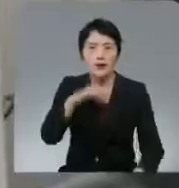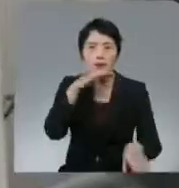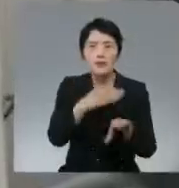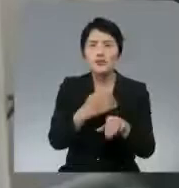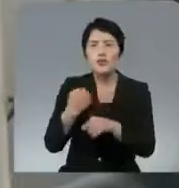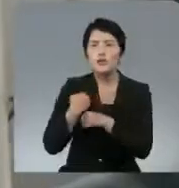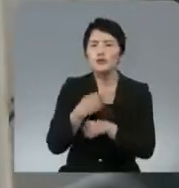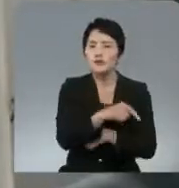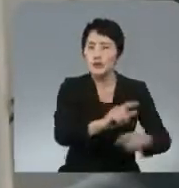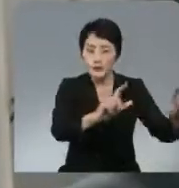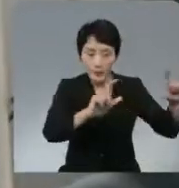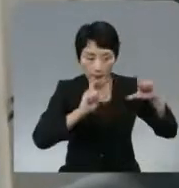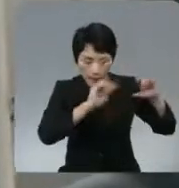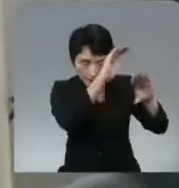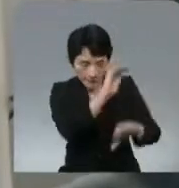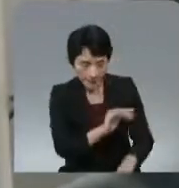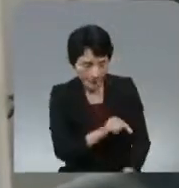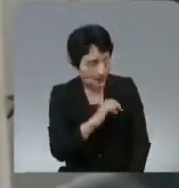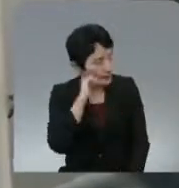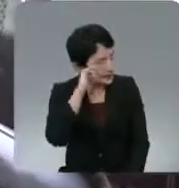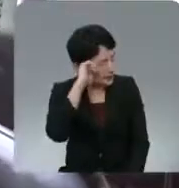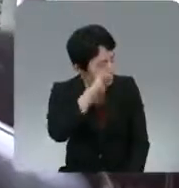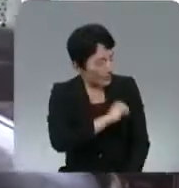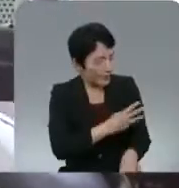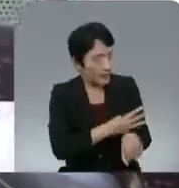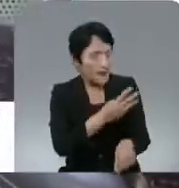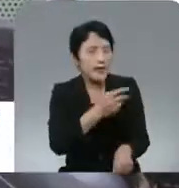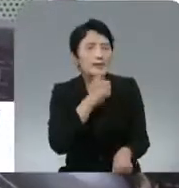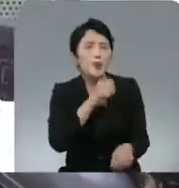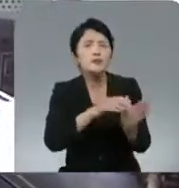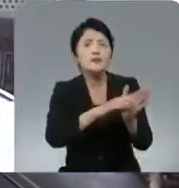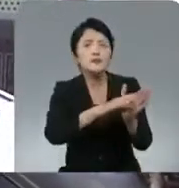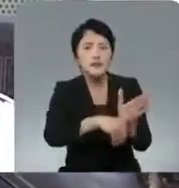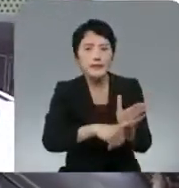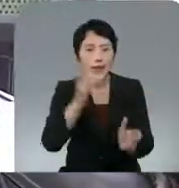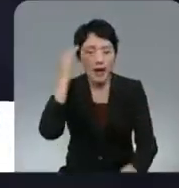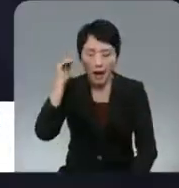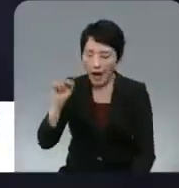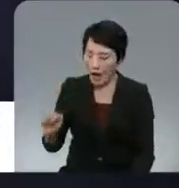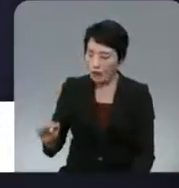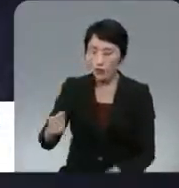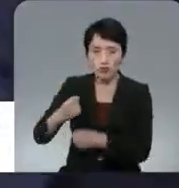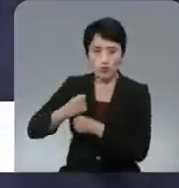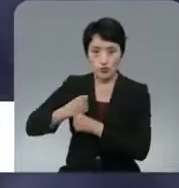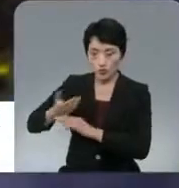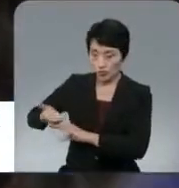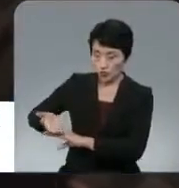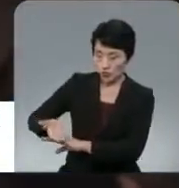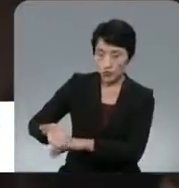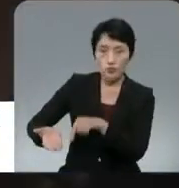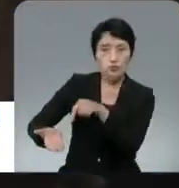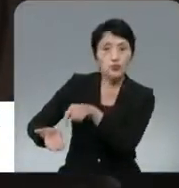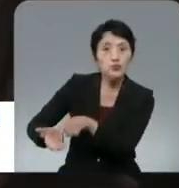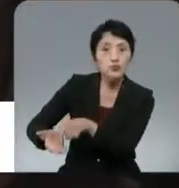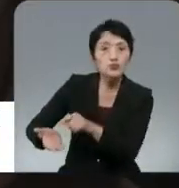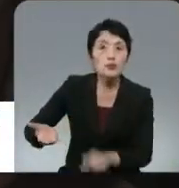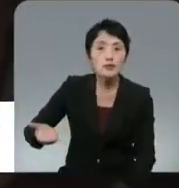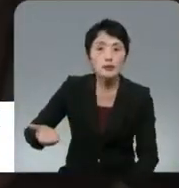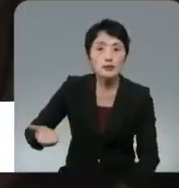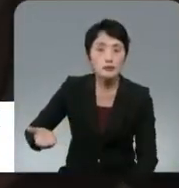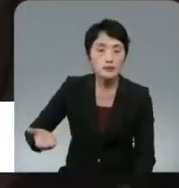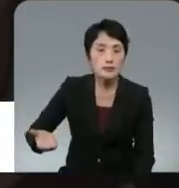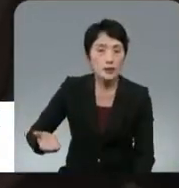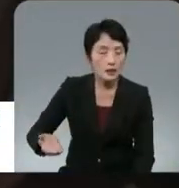половиной пять километров заявление генерального штаба корейской народной армии распространенным агентством Старт